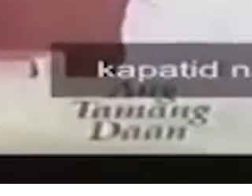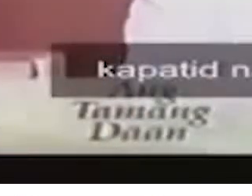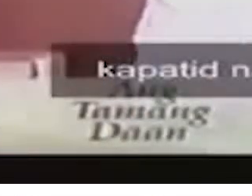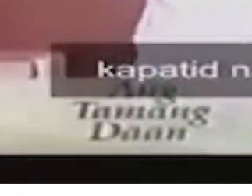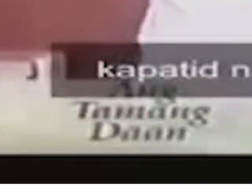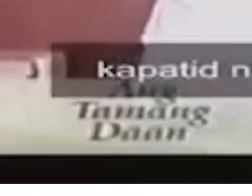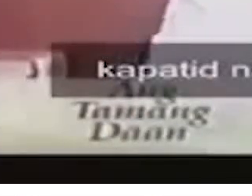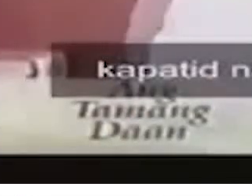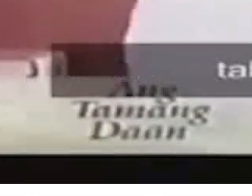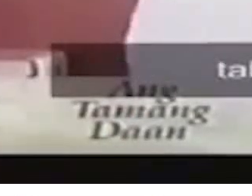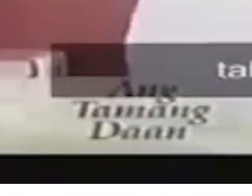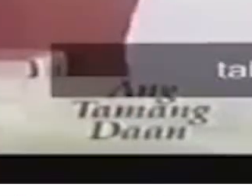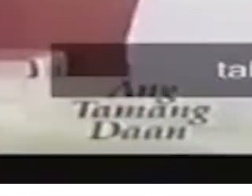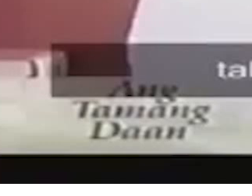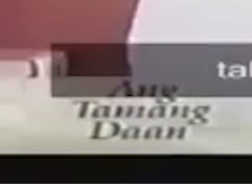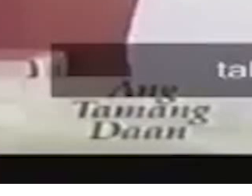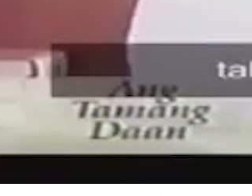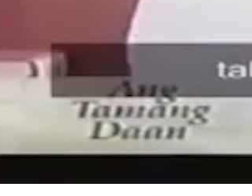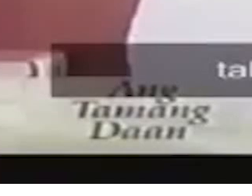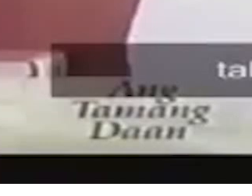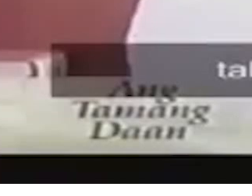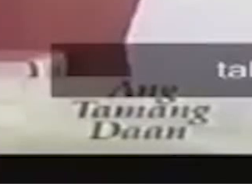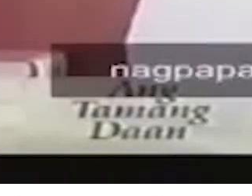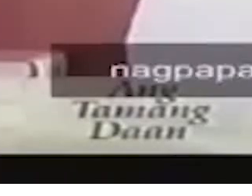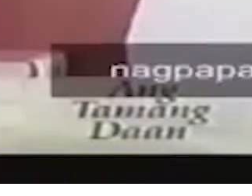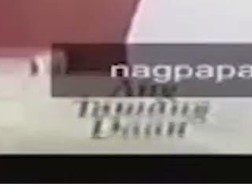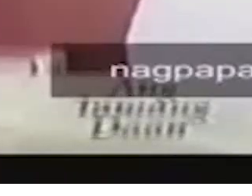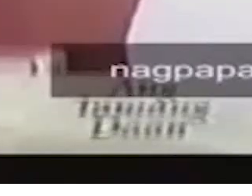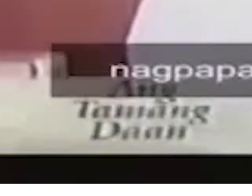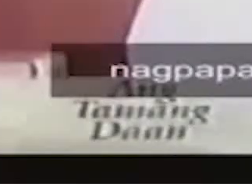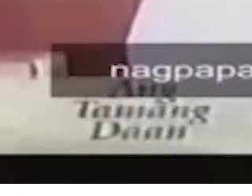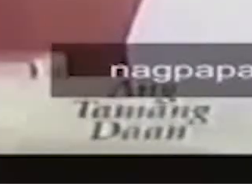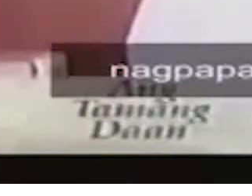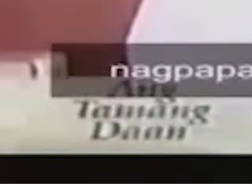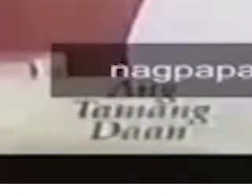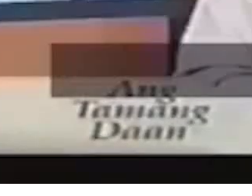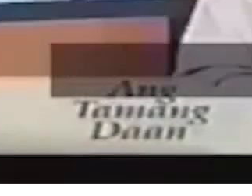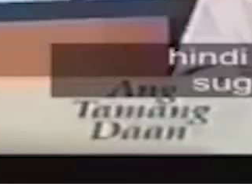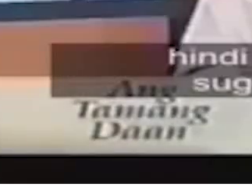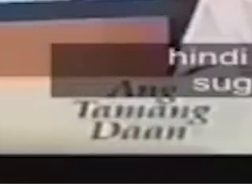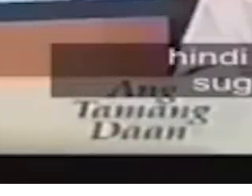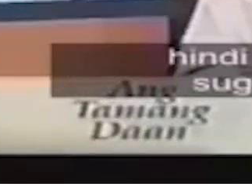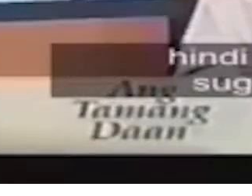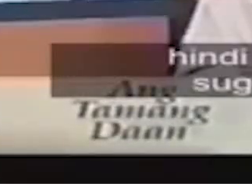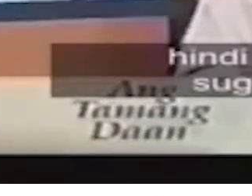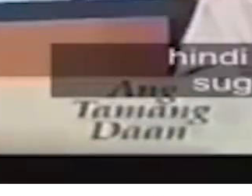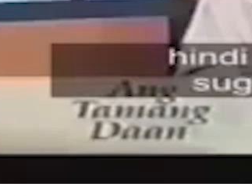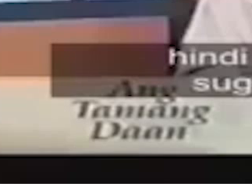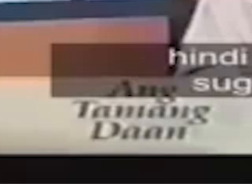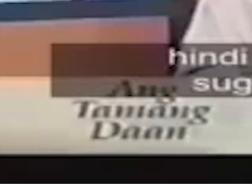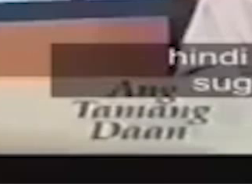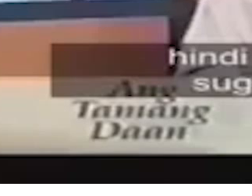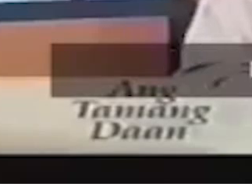ay tinatanggap mo talagang mayroong sugo, nagpapakilalang sugo, pero gago. Ah, hindi lang ho, sugong